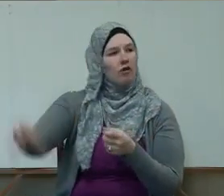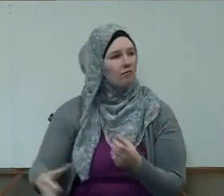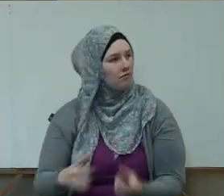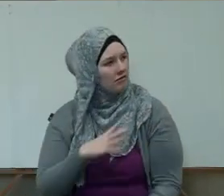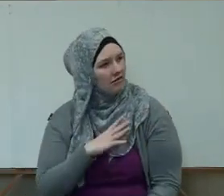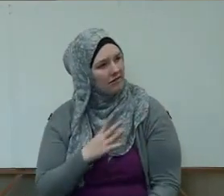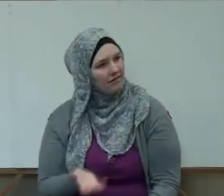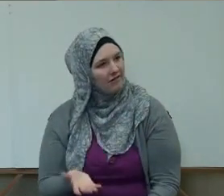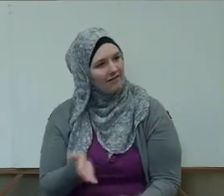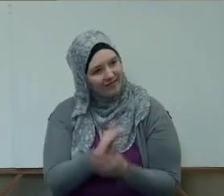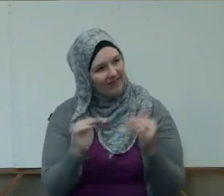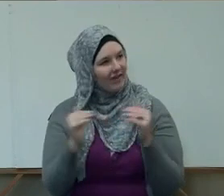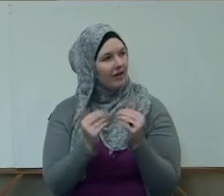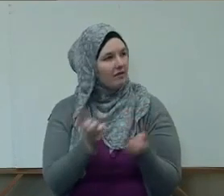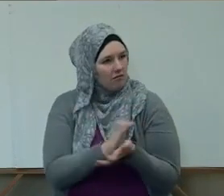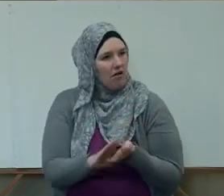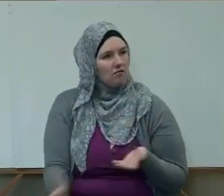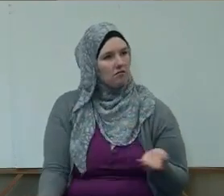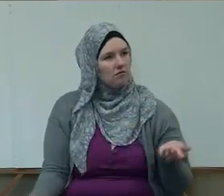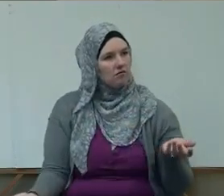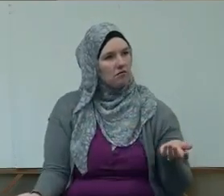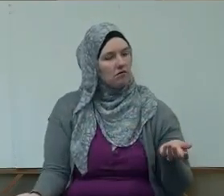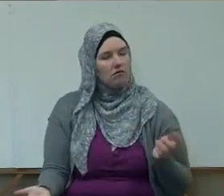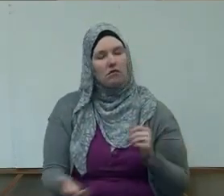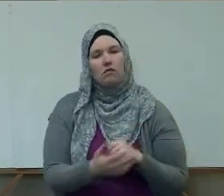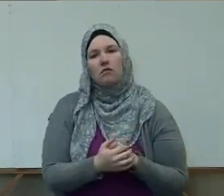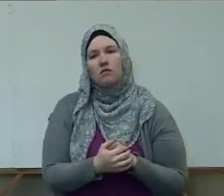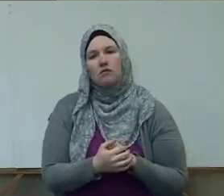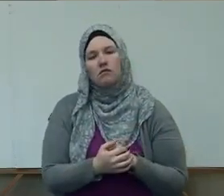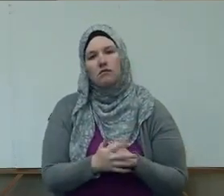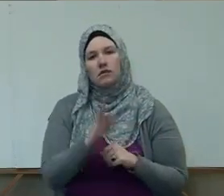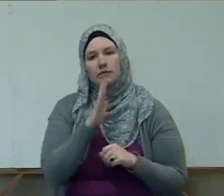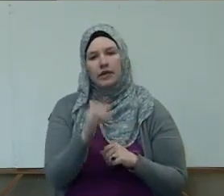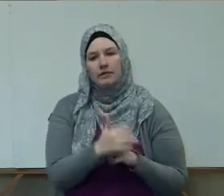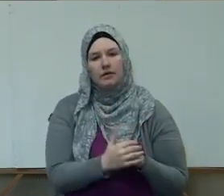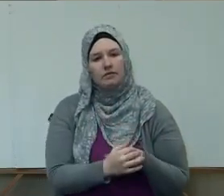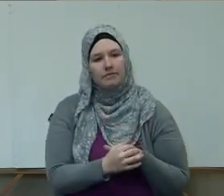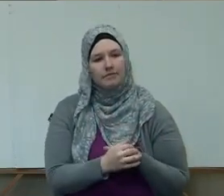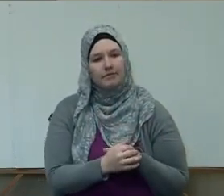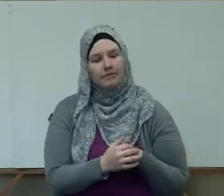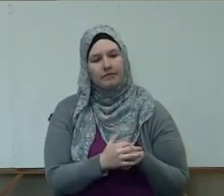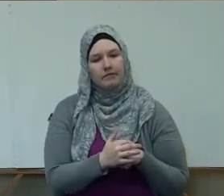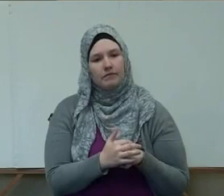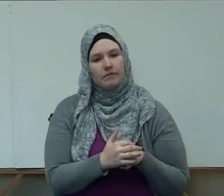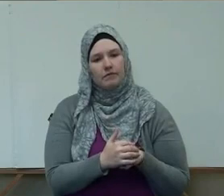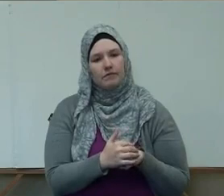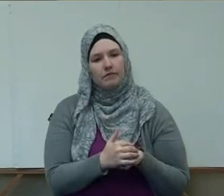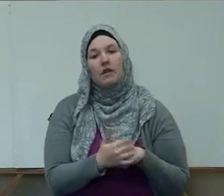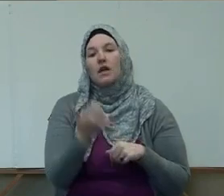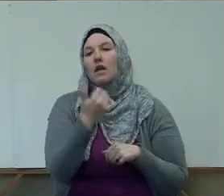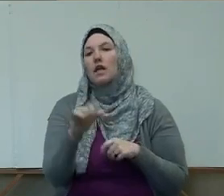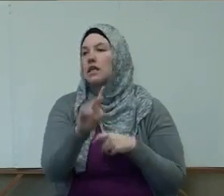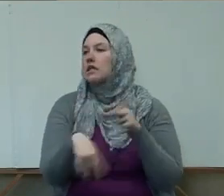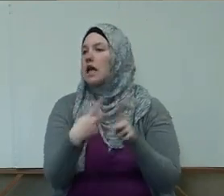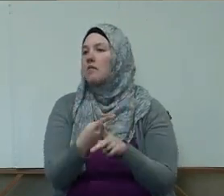فضل ظهر فليعد به على من لا ظهر له ومن كان عنده any type of